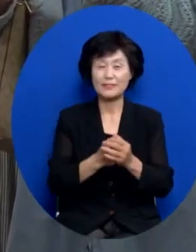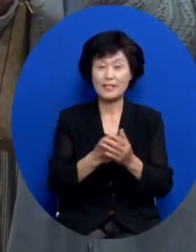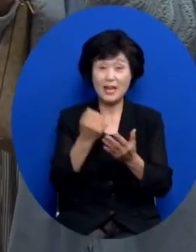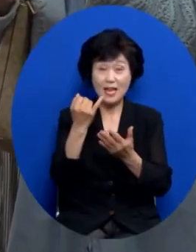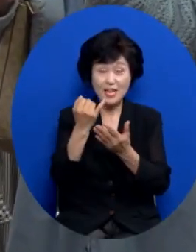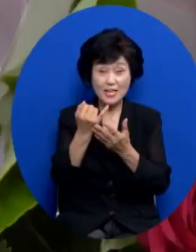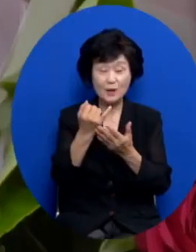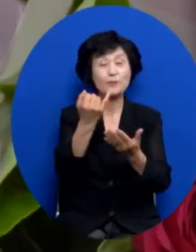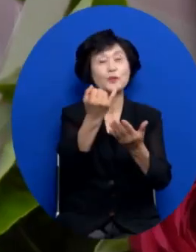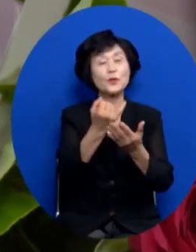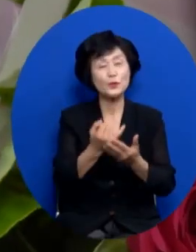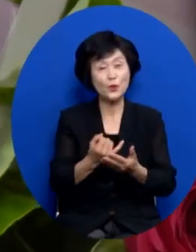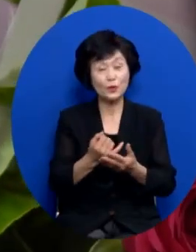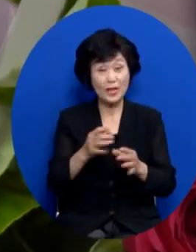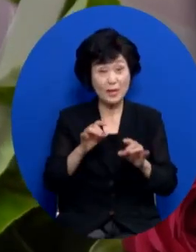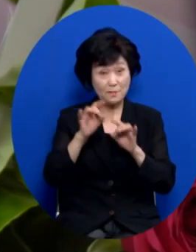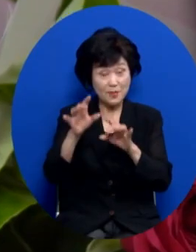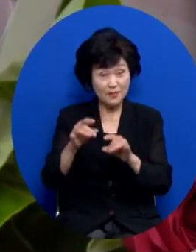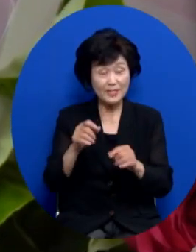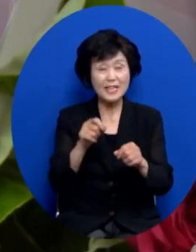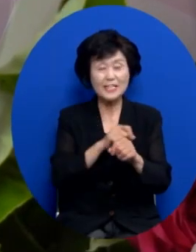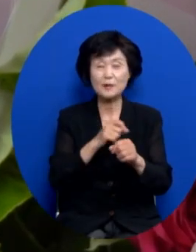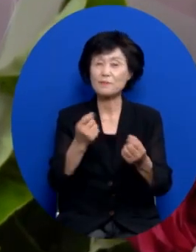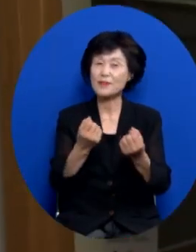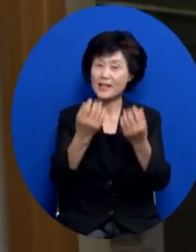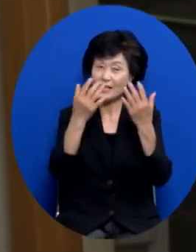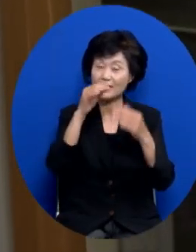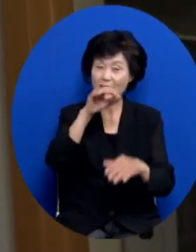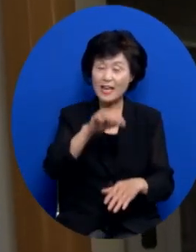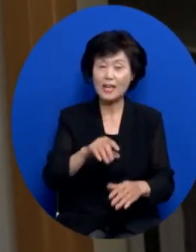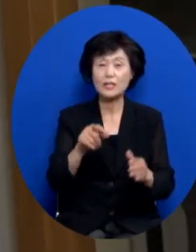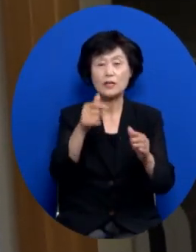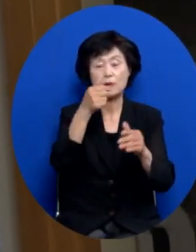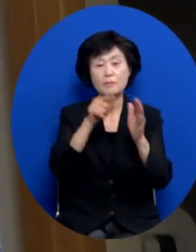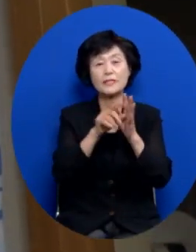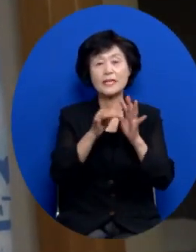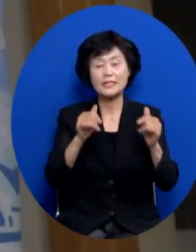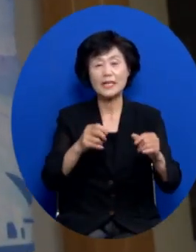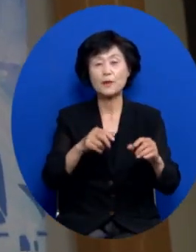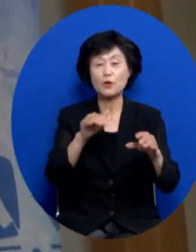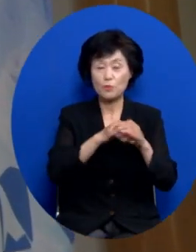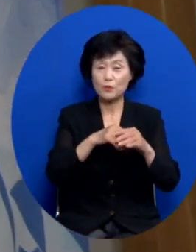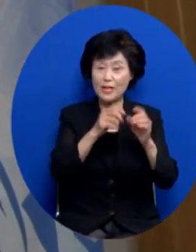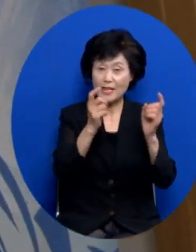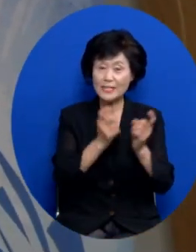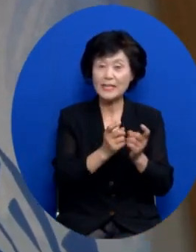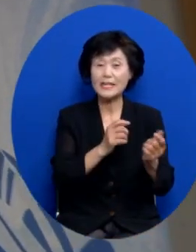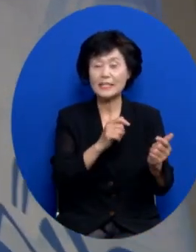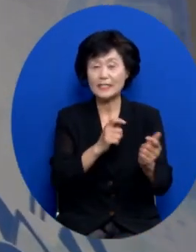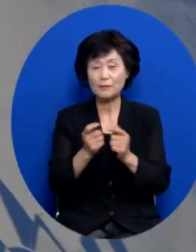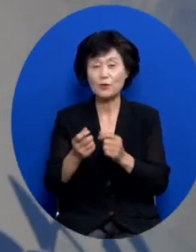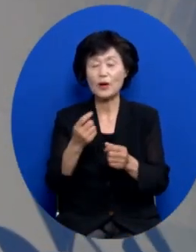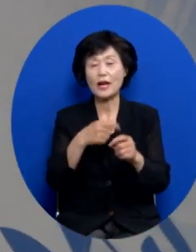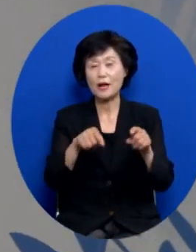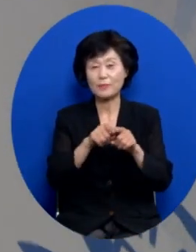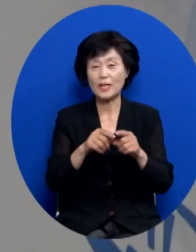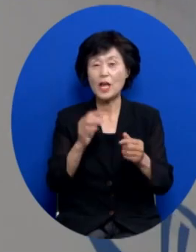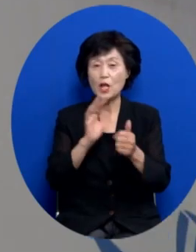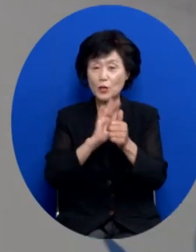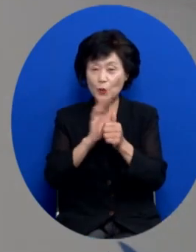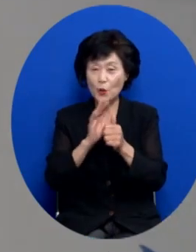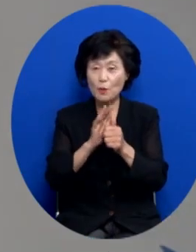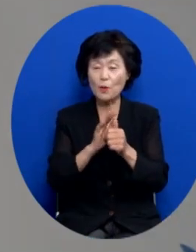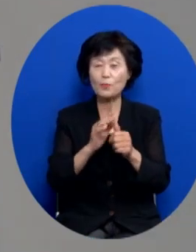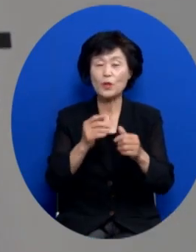작가를 초대한 이번 시드니 블루스 특별 행사는 크리스천 문화사역팀 GP 엔터테인먼트와 돌봄 NDIS의